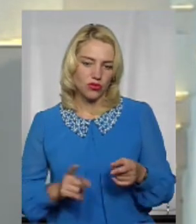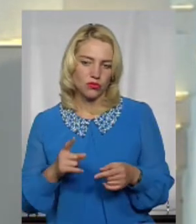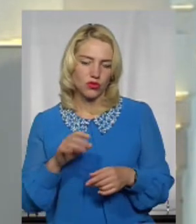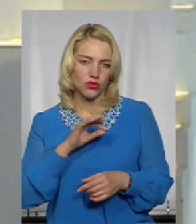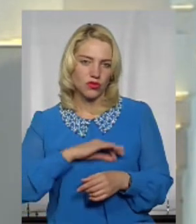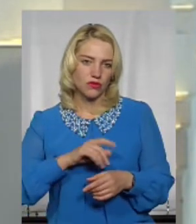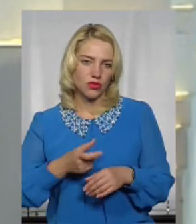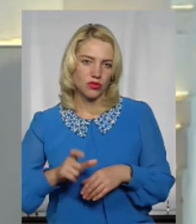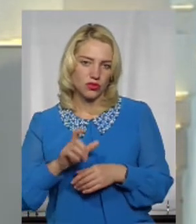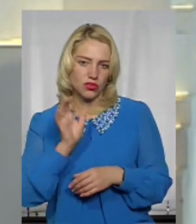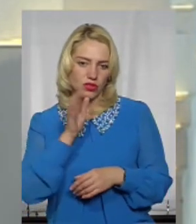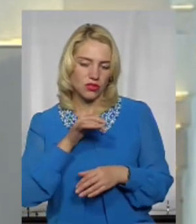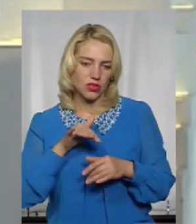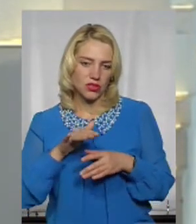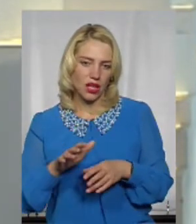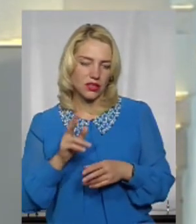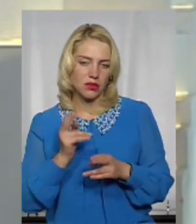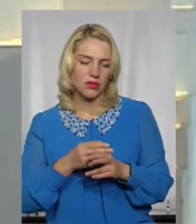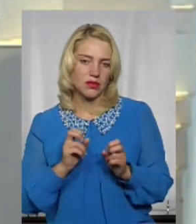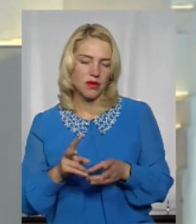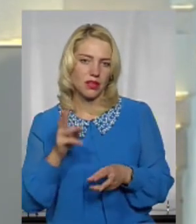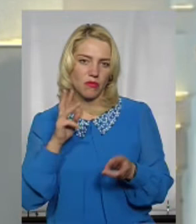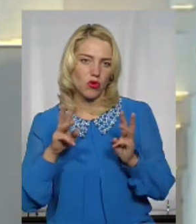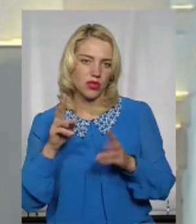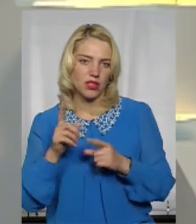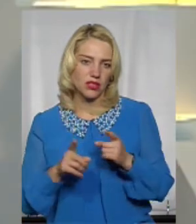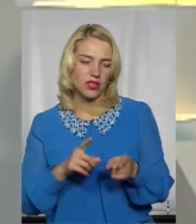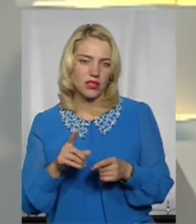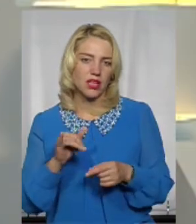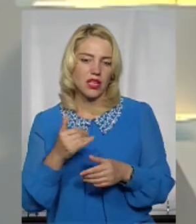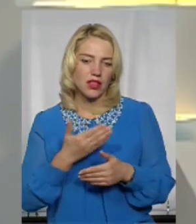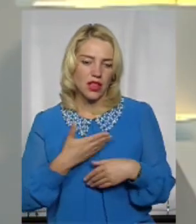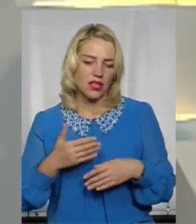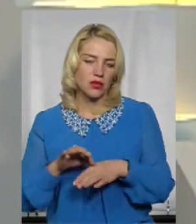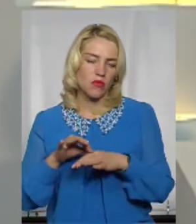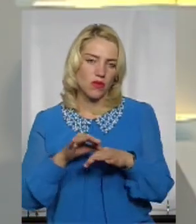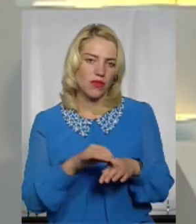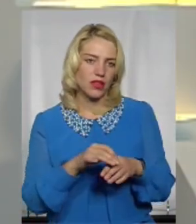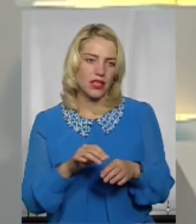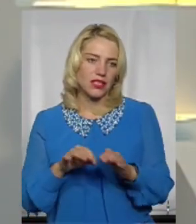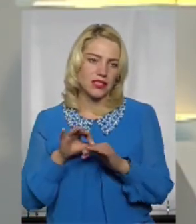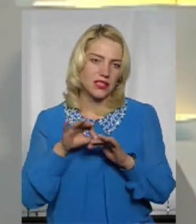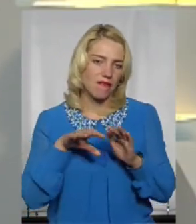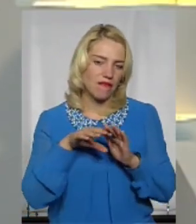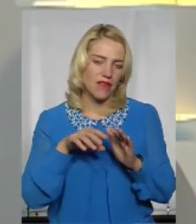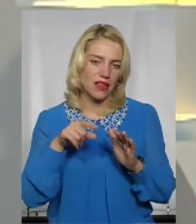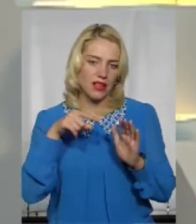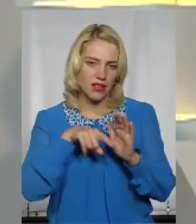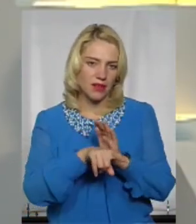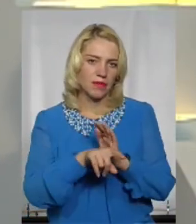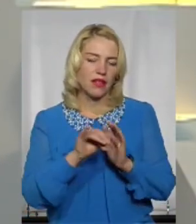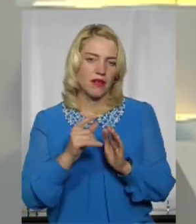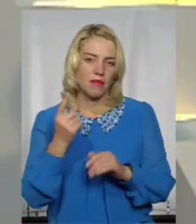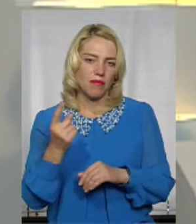вживають дуже серйозних заходів безпеки, модернізації. І нас провели, і навіть завели в цей перший енергоблок.